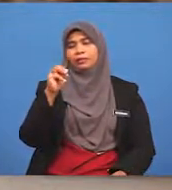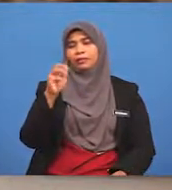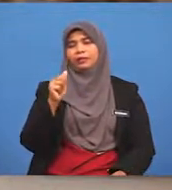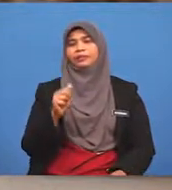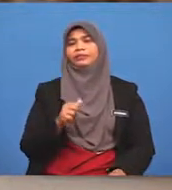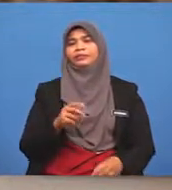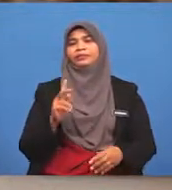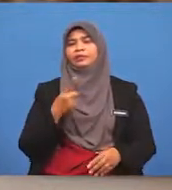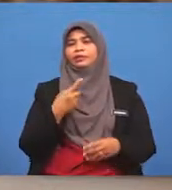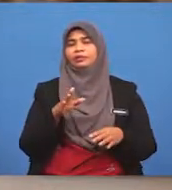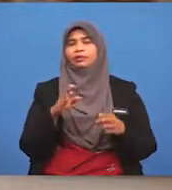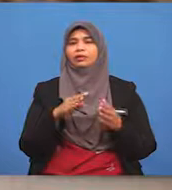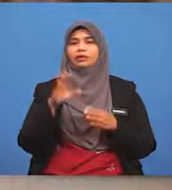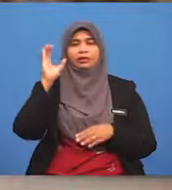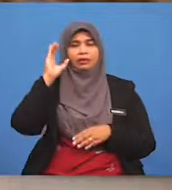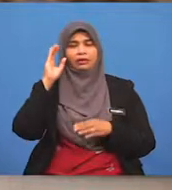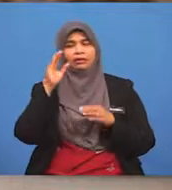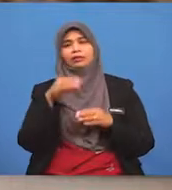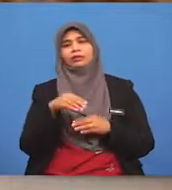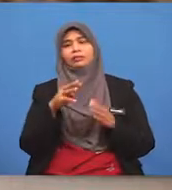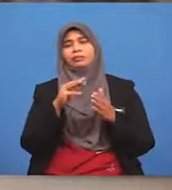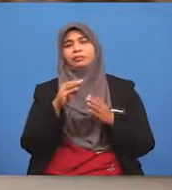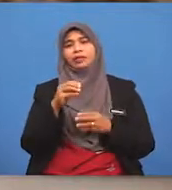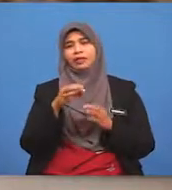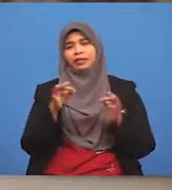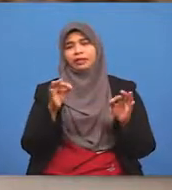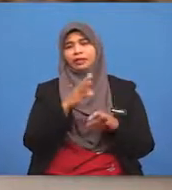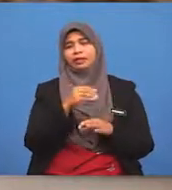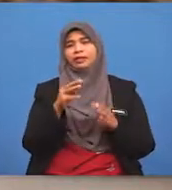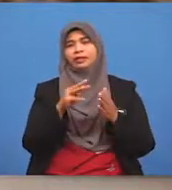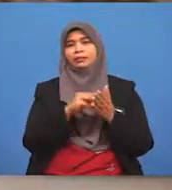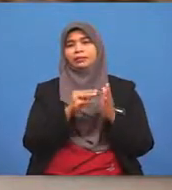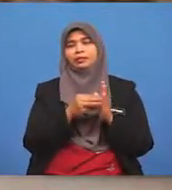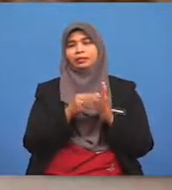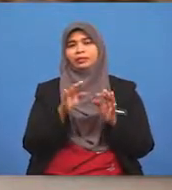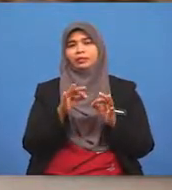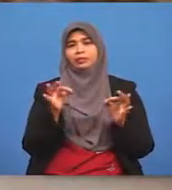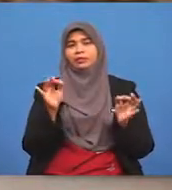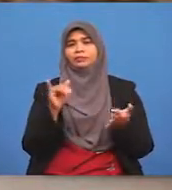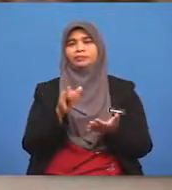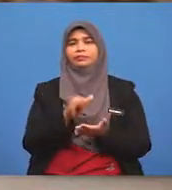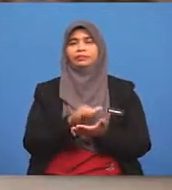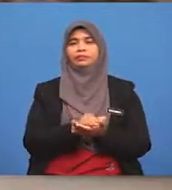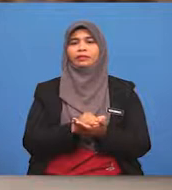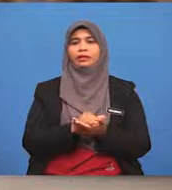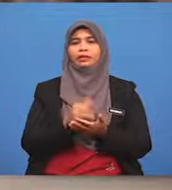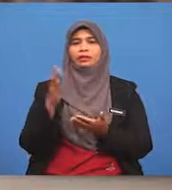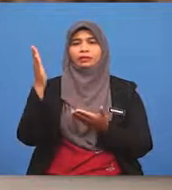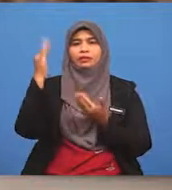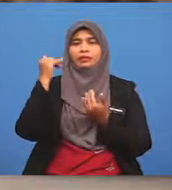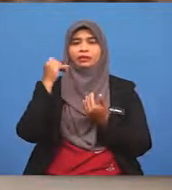Fatir tadi. Diharap murid-murid dapat bersama-sama membacanya selepas rancangan